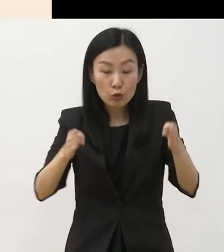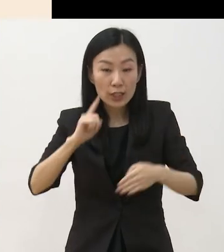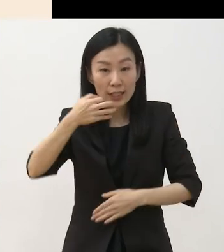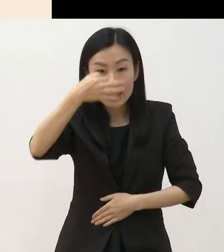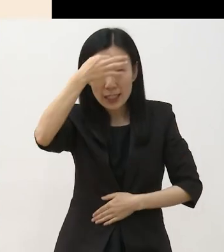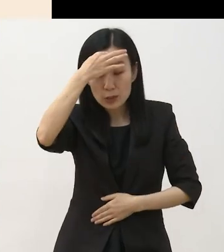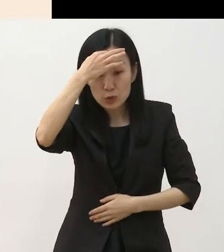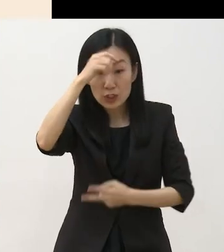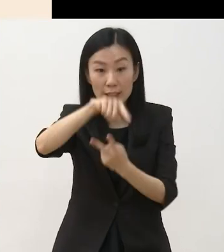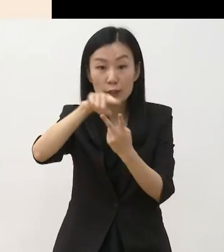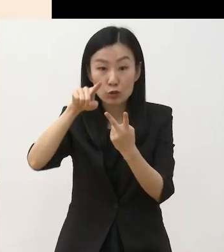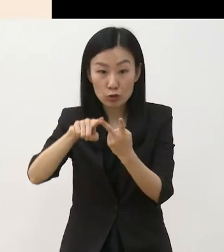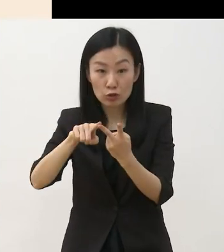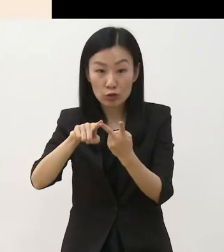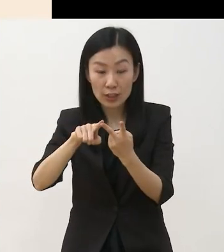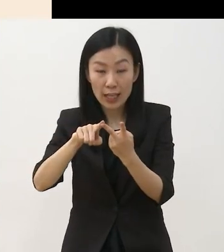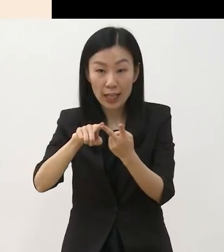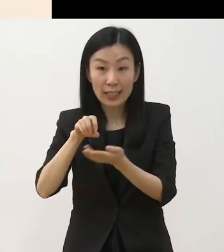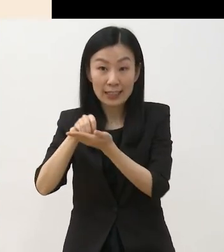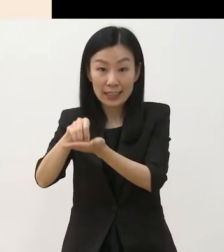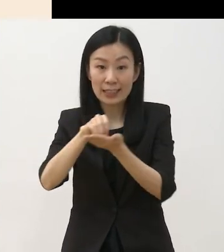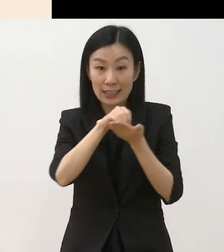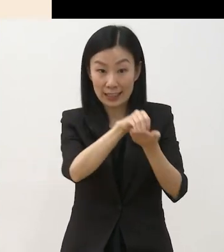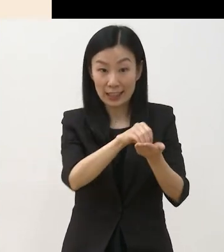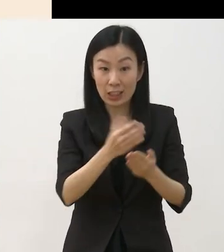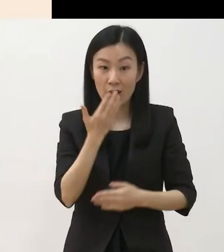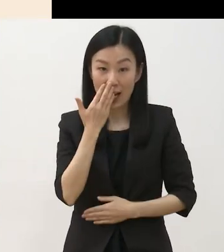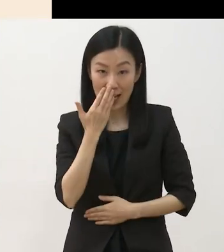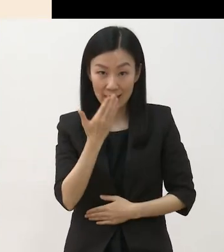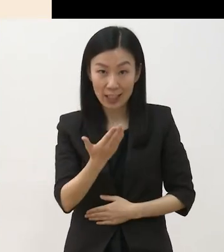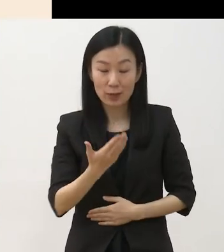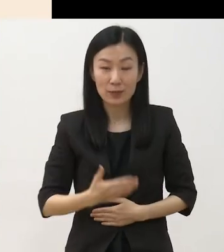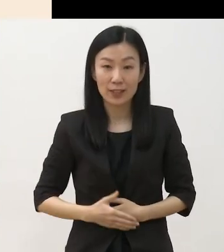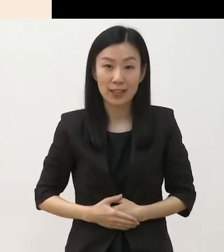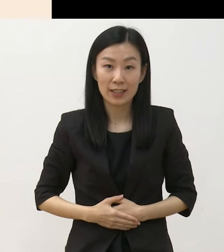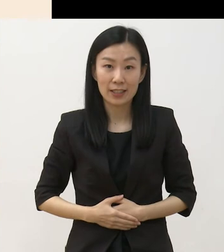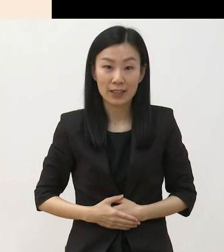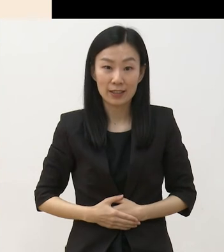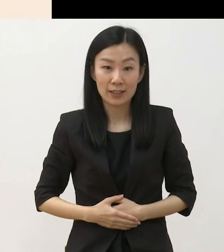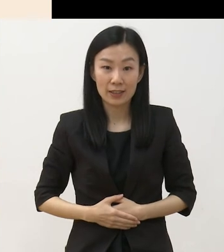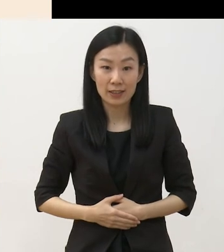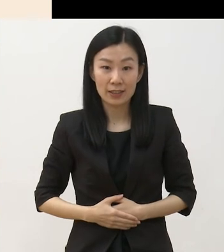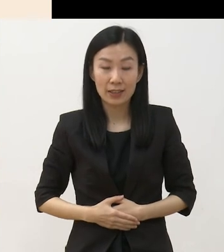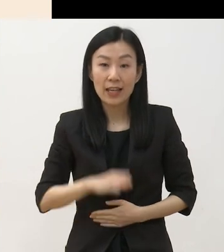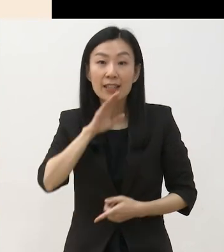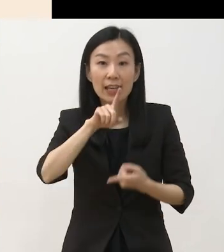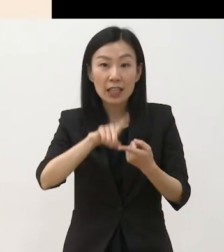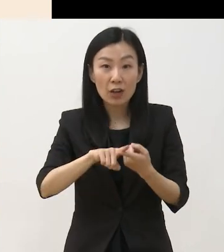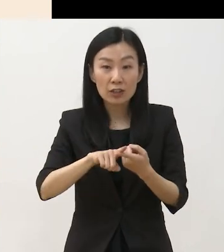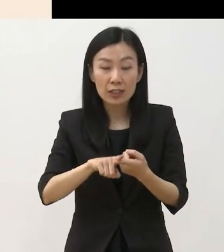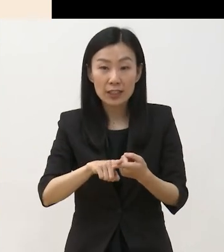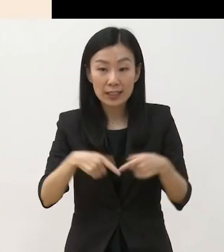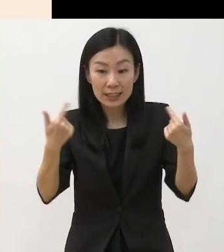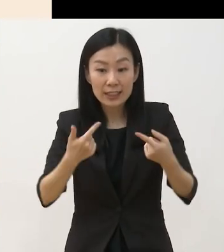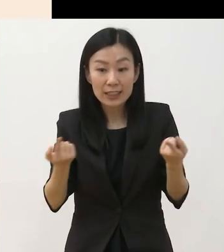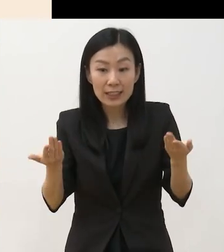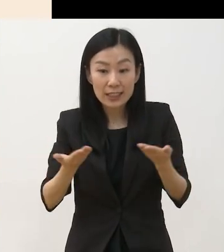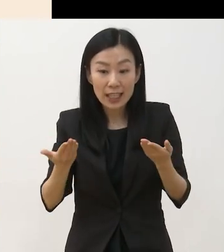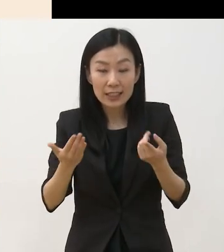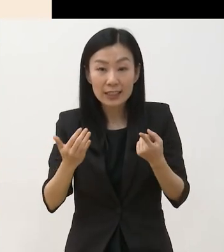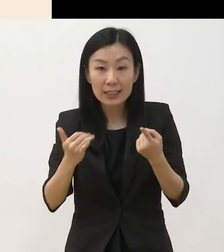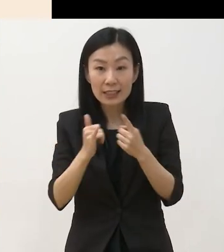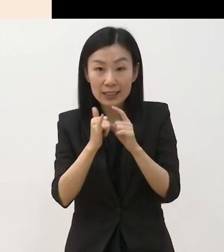모두 지원이 신청 가능합니다. 당연히 상근 직원을 1명 이상 고용하고 있는